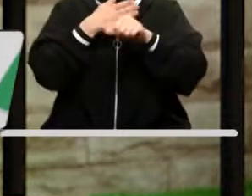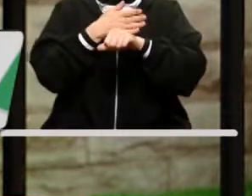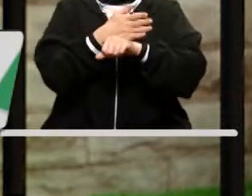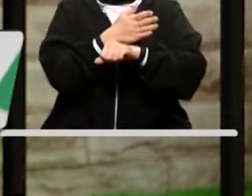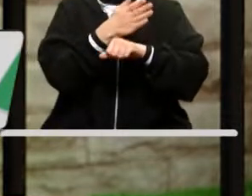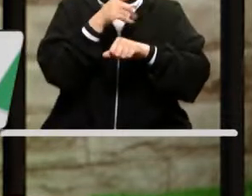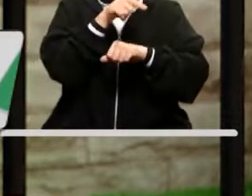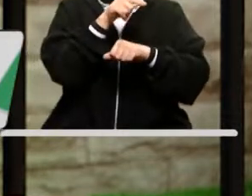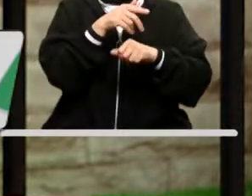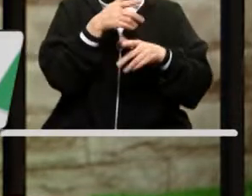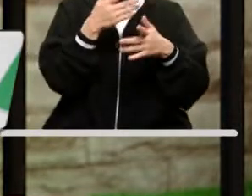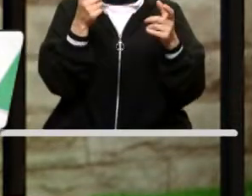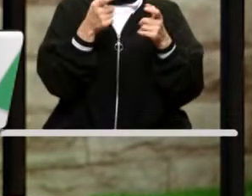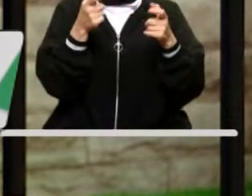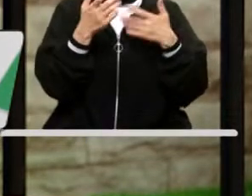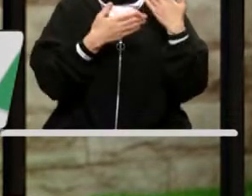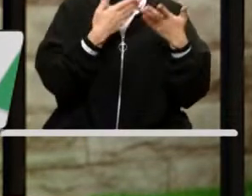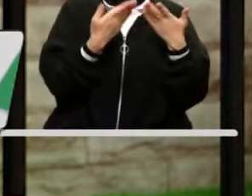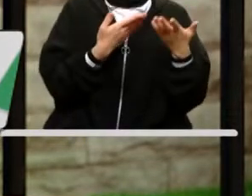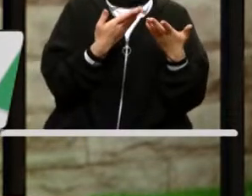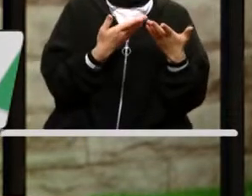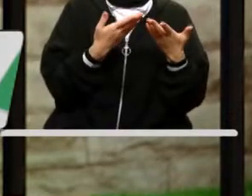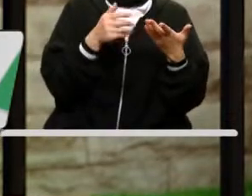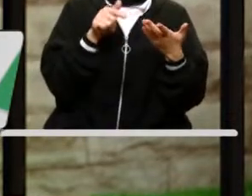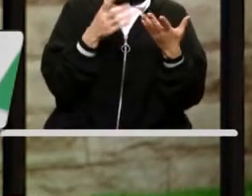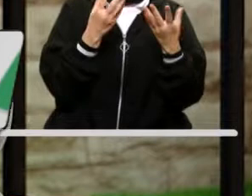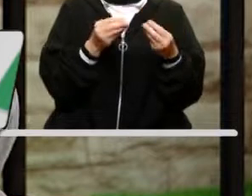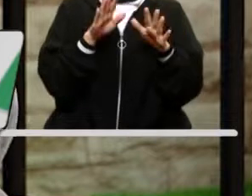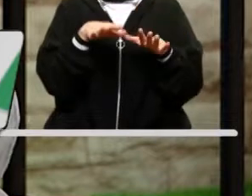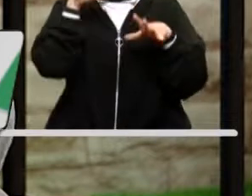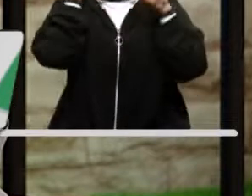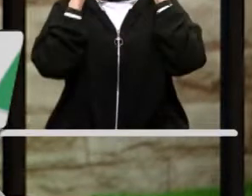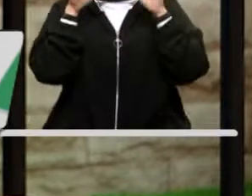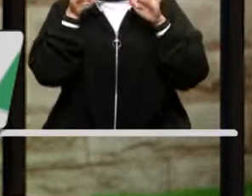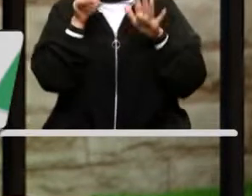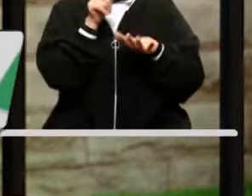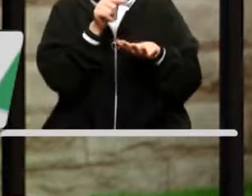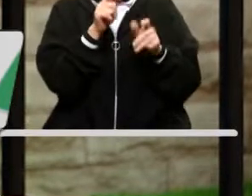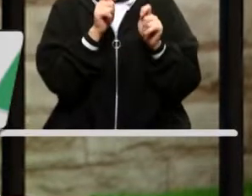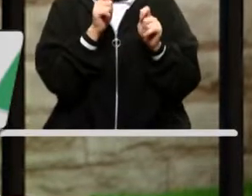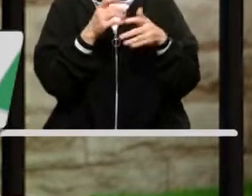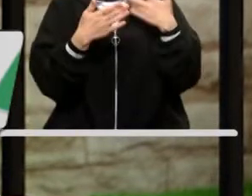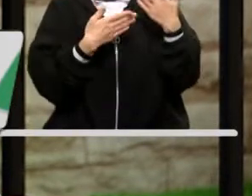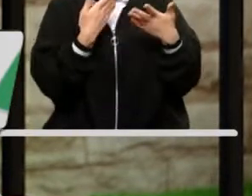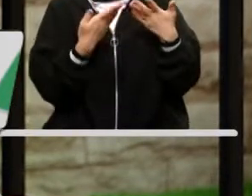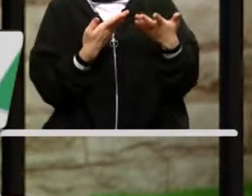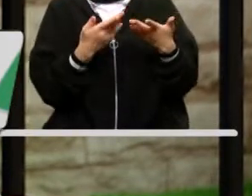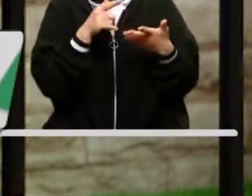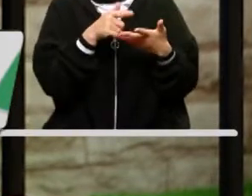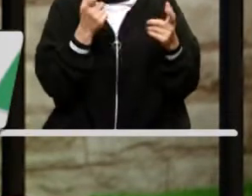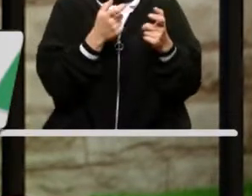edersiniz. Eğer öğrenememişseniz çok zor, anlaşılmayacak şekilde tarif edersiniz. İşte edinme ile öğrenme arasındaki fark